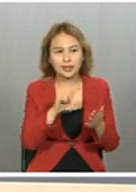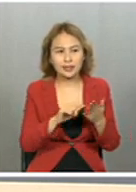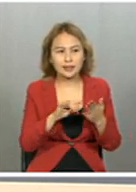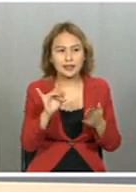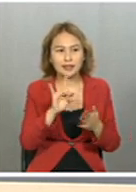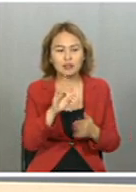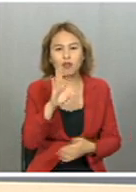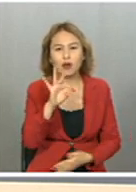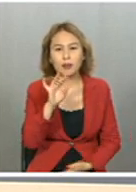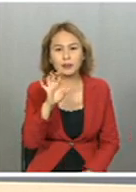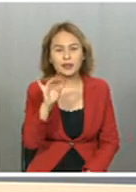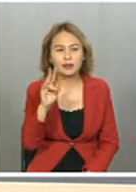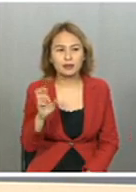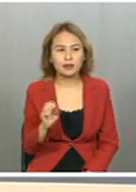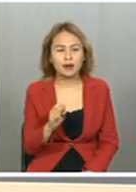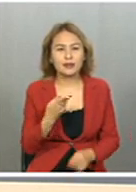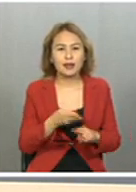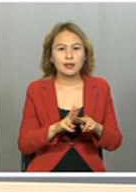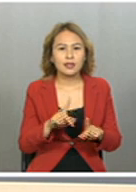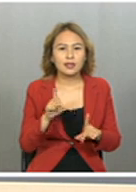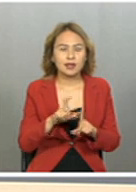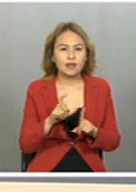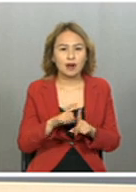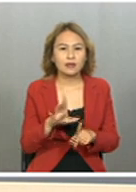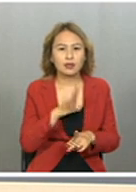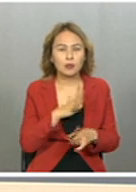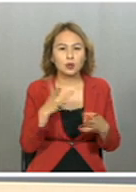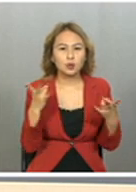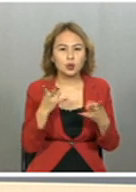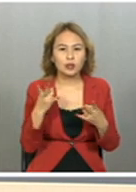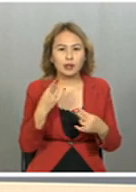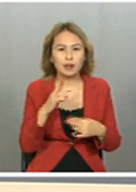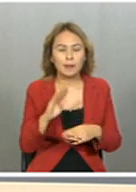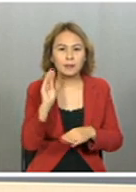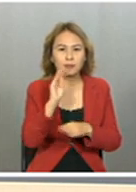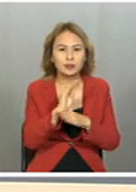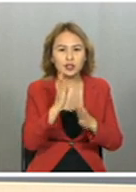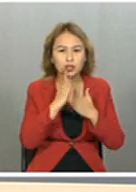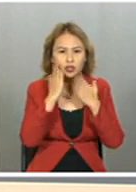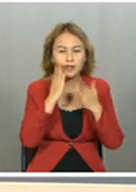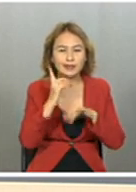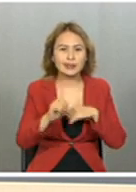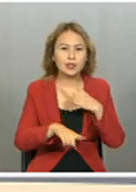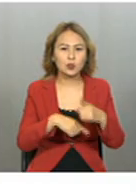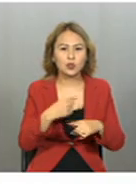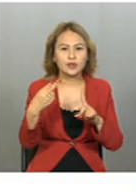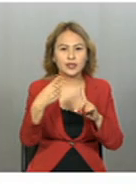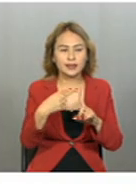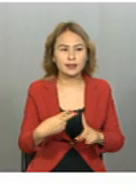воробьиных. Данные слова нам пригодятся при прочтении следующего текста.